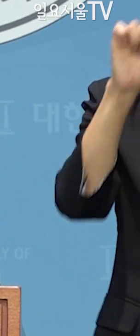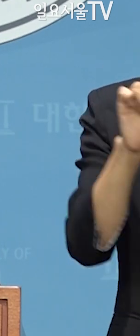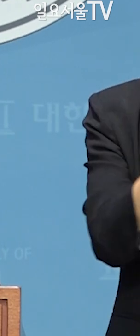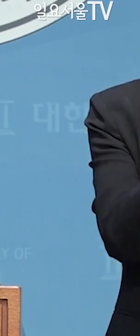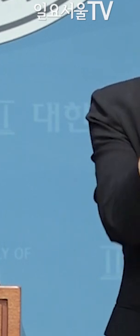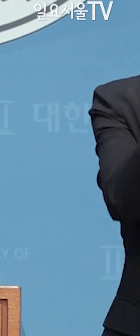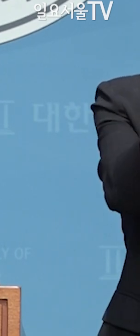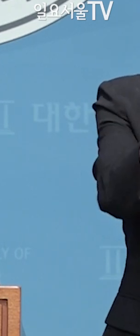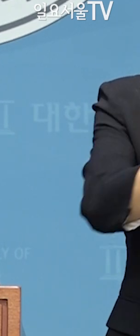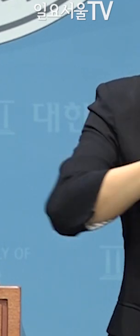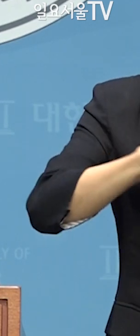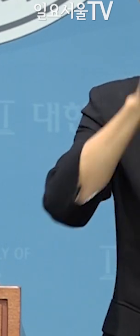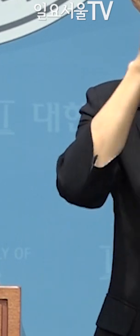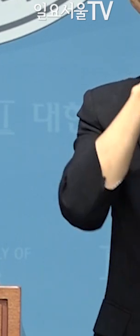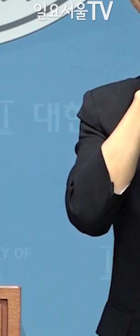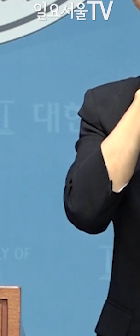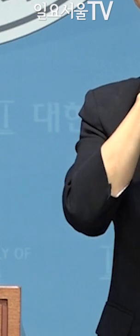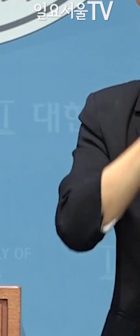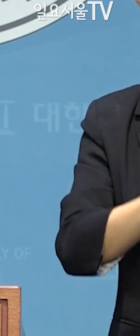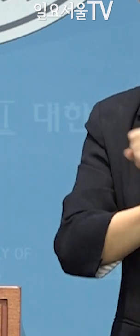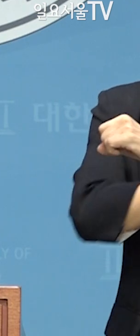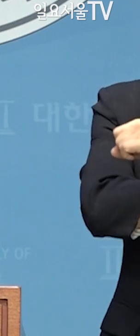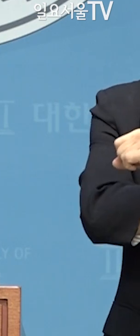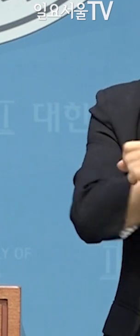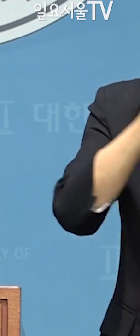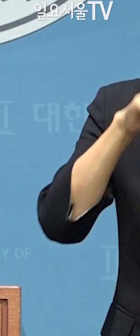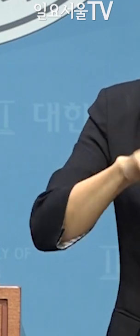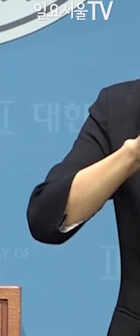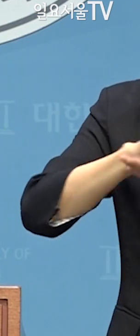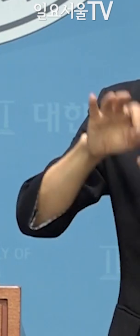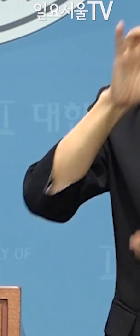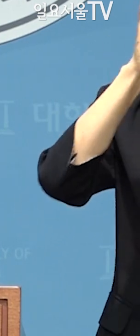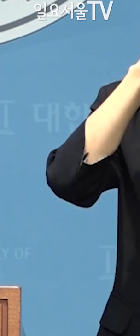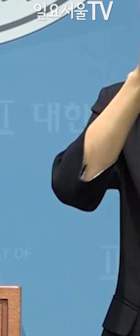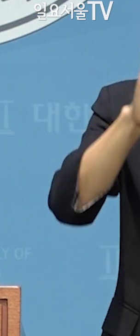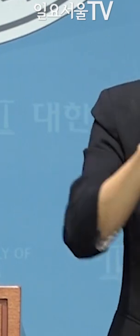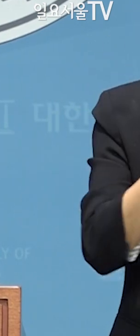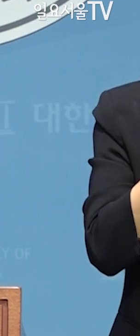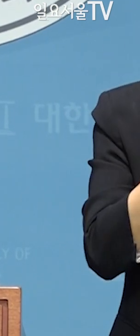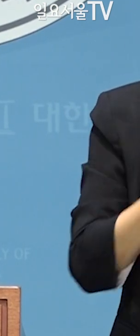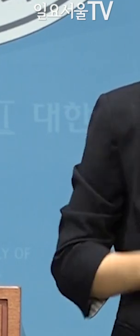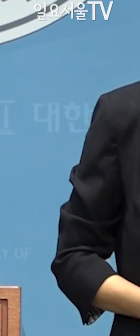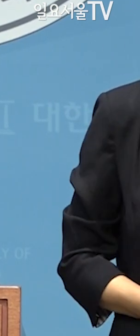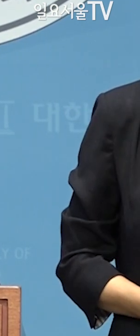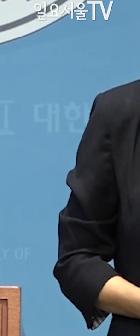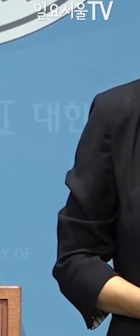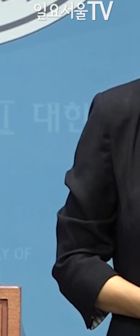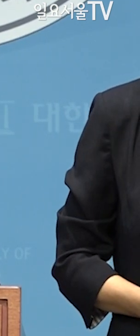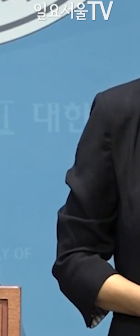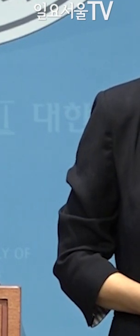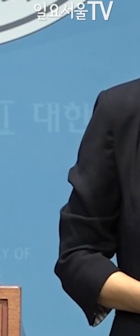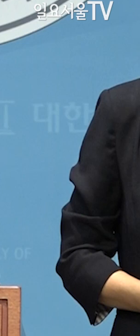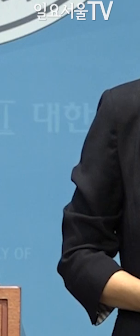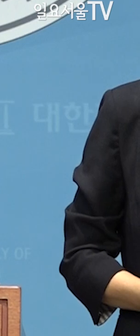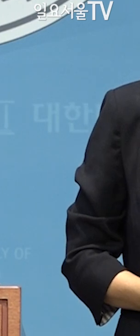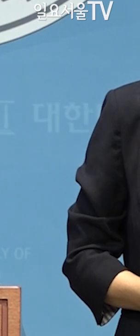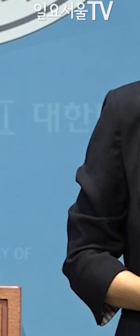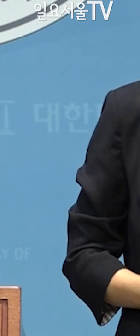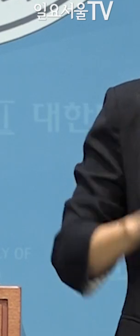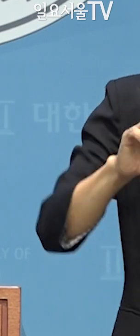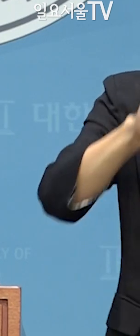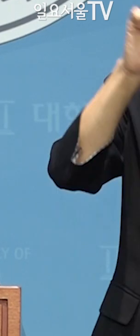사용해야지 권력획득의 밑천으로 삼는 일은 없어야 하지 않겠습니까 당장